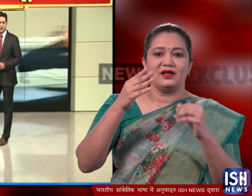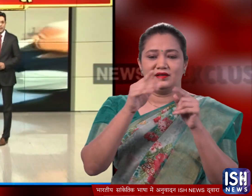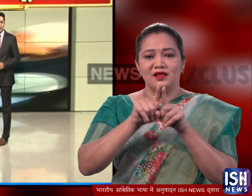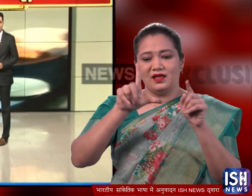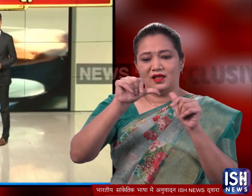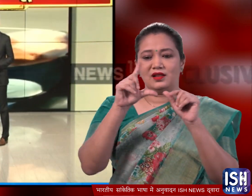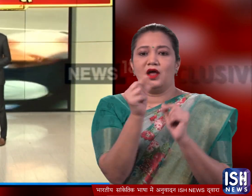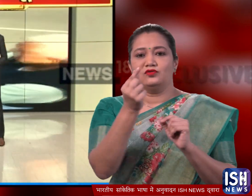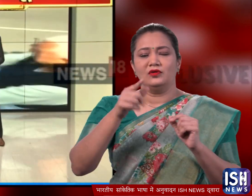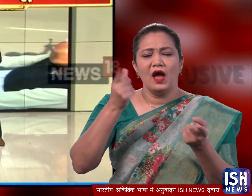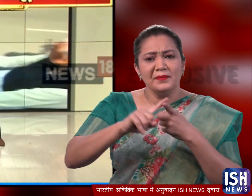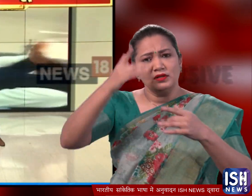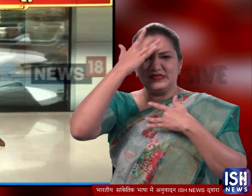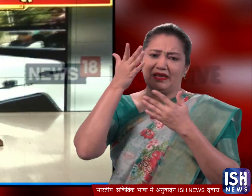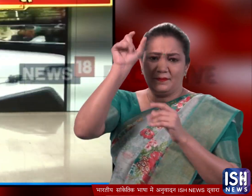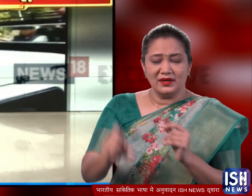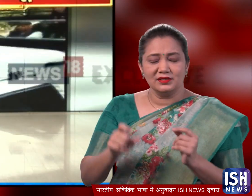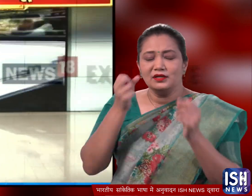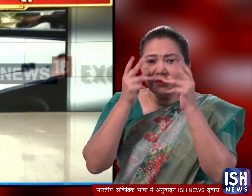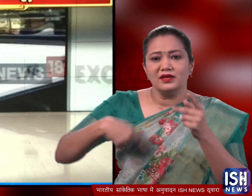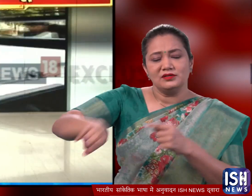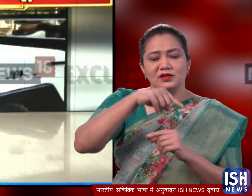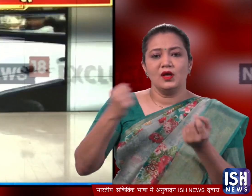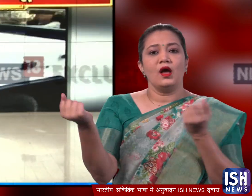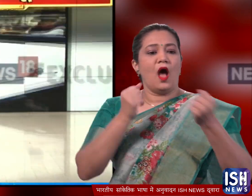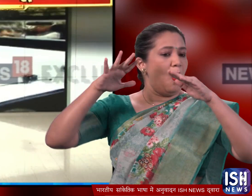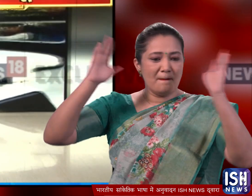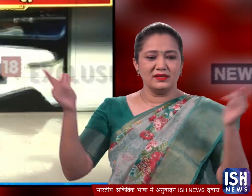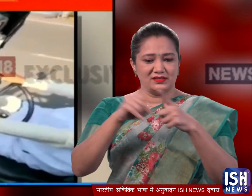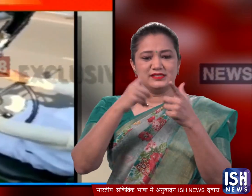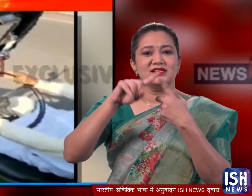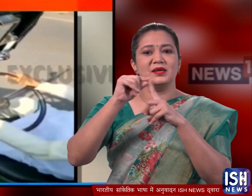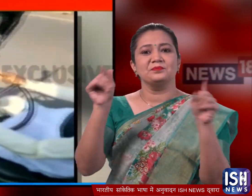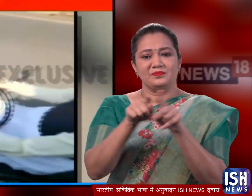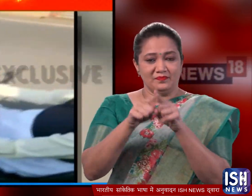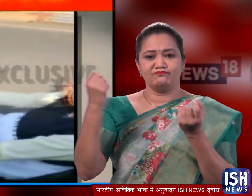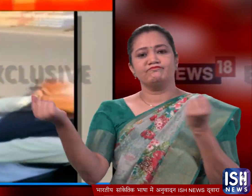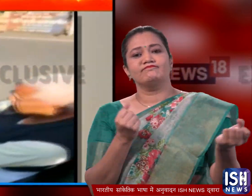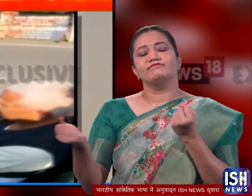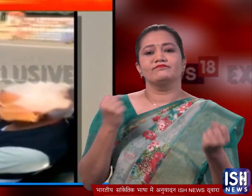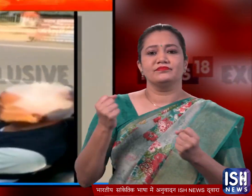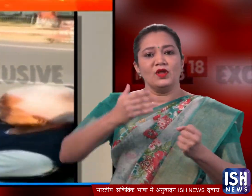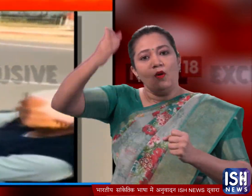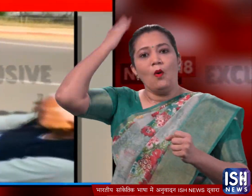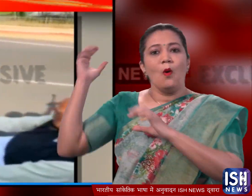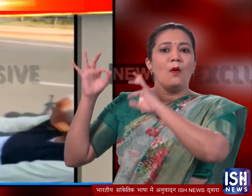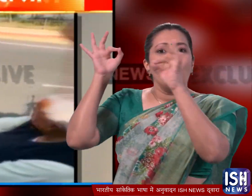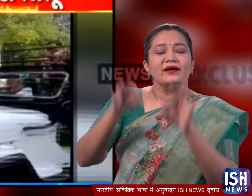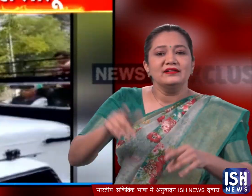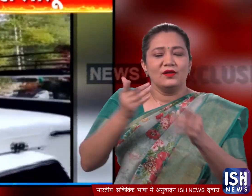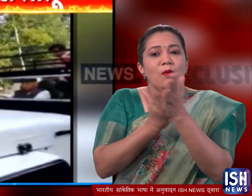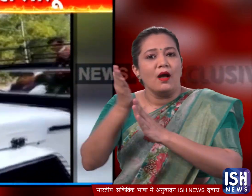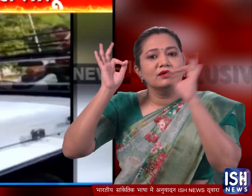को हैरान कर दिया। बीमार होने के बावजूद लालू प्रसाद एक खुली गाड़ी चलाते दिखे, जिसमें उनका पुराना अंदाज नजर